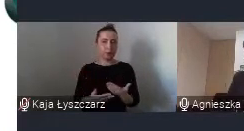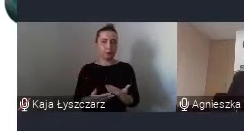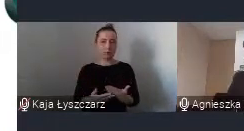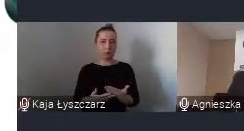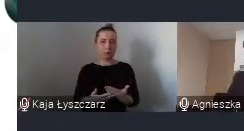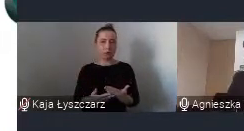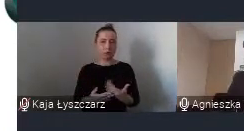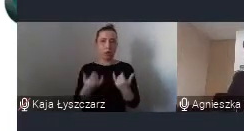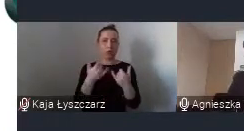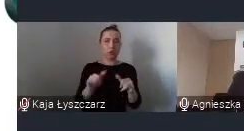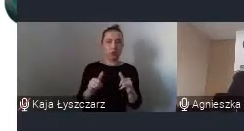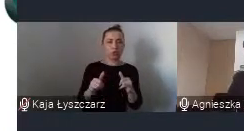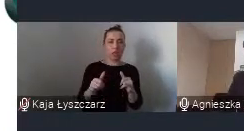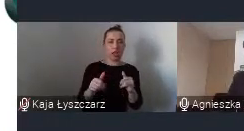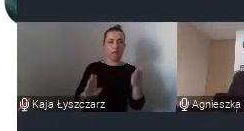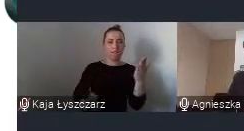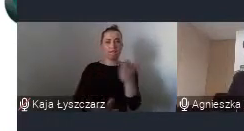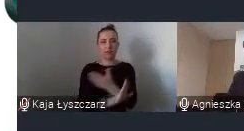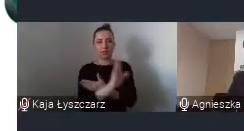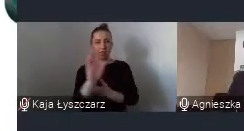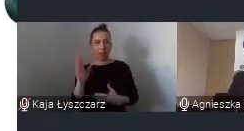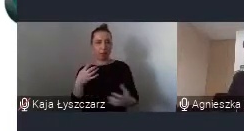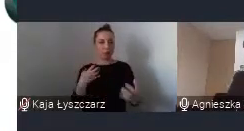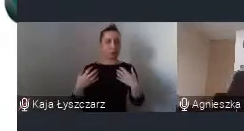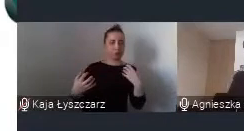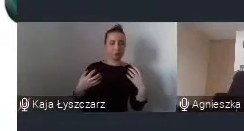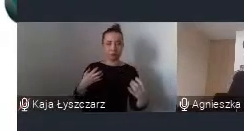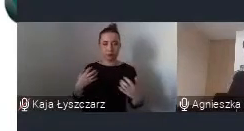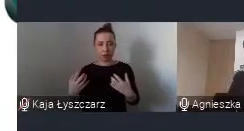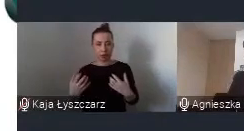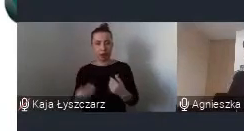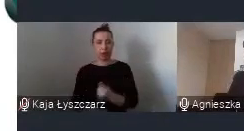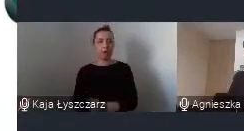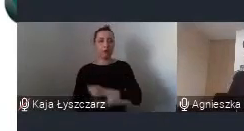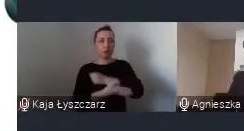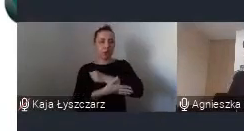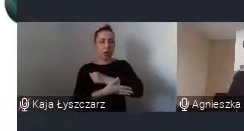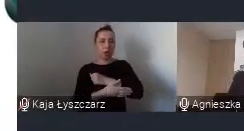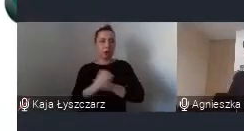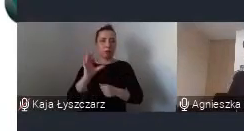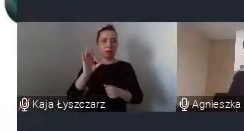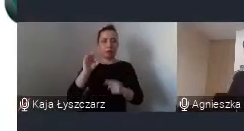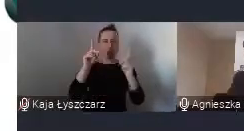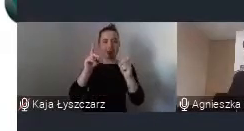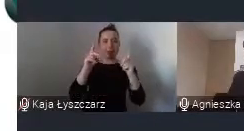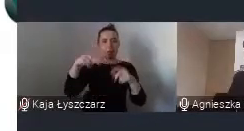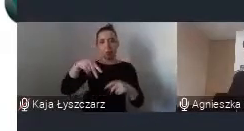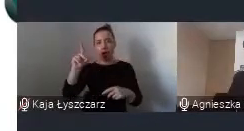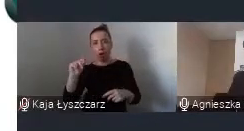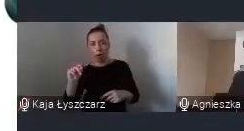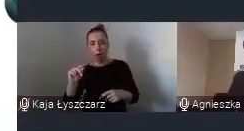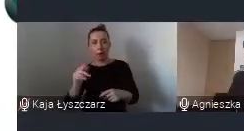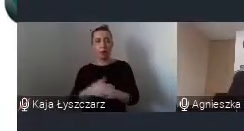w sztuki wizualne, które wprowadzają właśnie w przestrzenie ulic. Wspierają startupy z obszaru kultury, sieciują